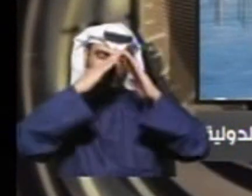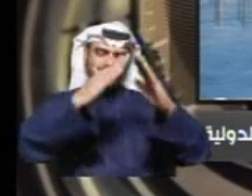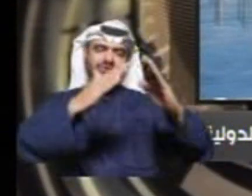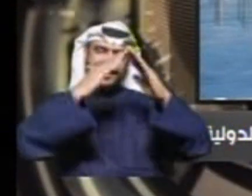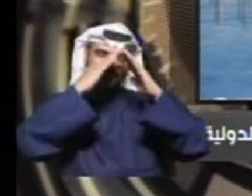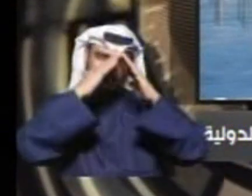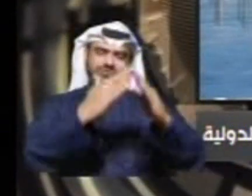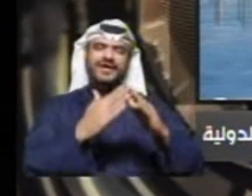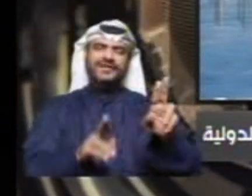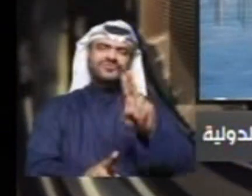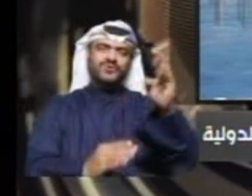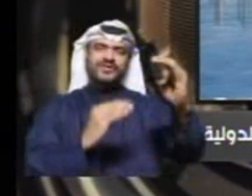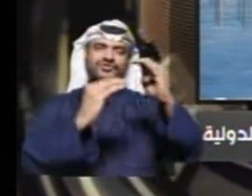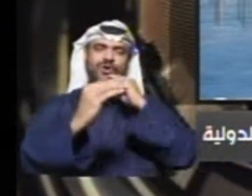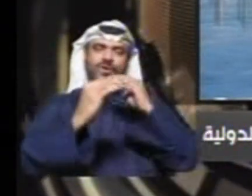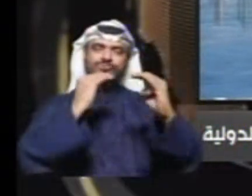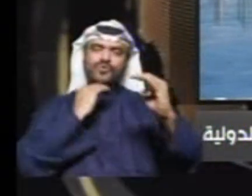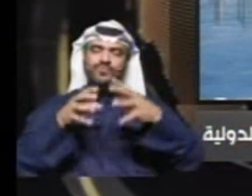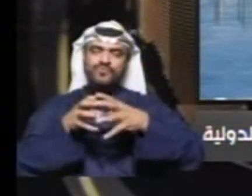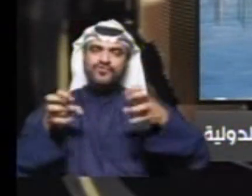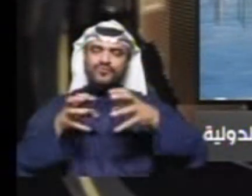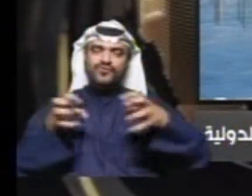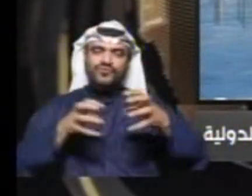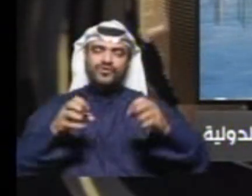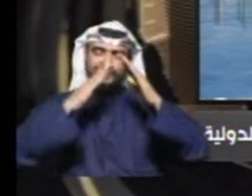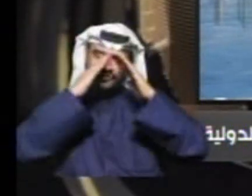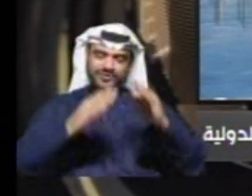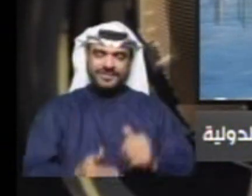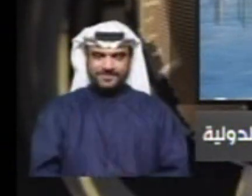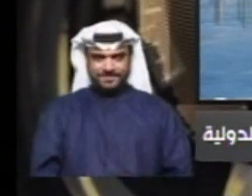السفير ناصر الهين، مساعد وزير الخارجية لشؤون المنظمات الخارجية، شكرا جزيلا لك.